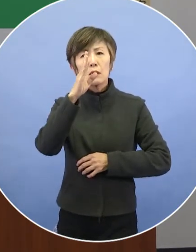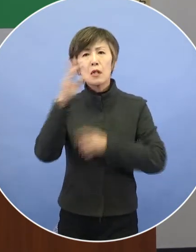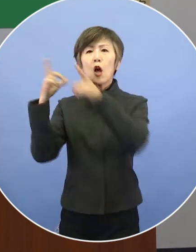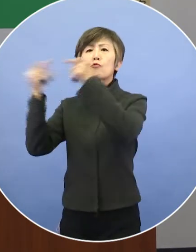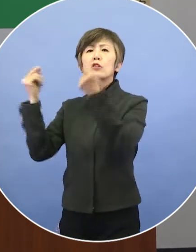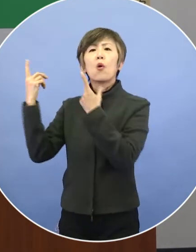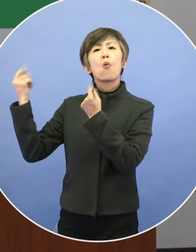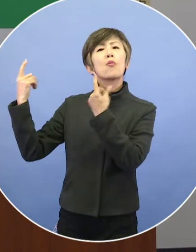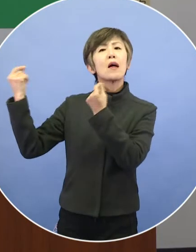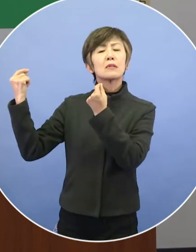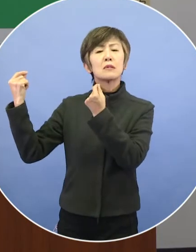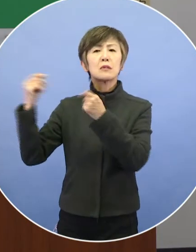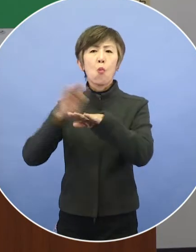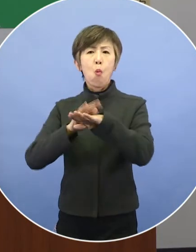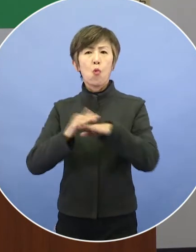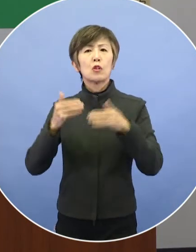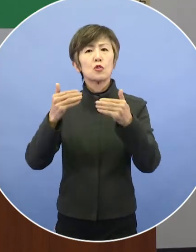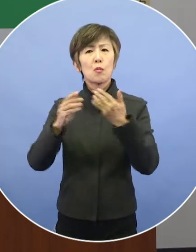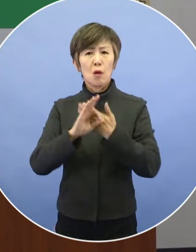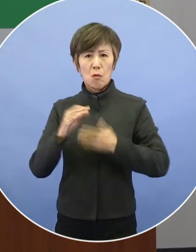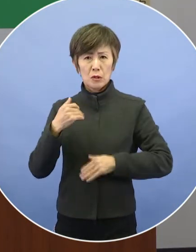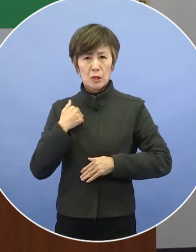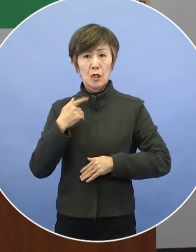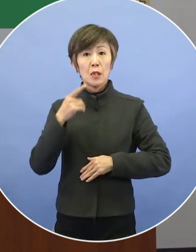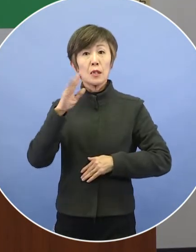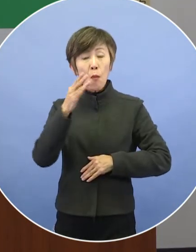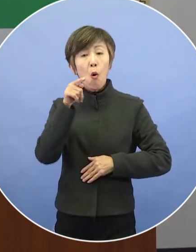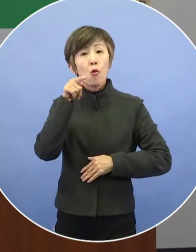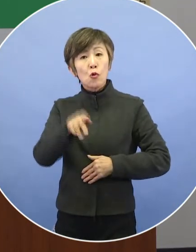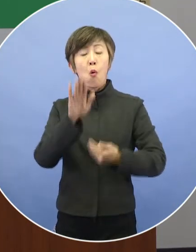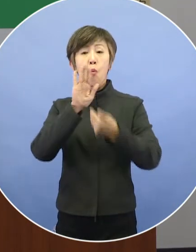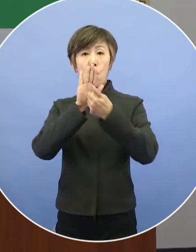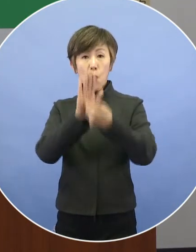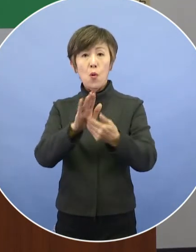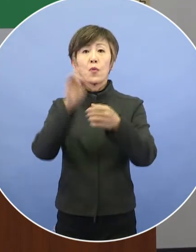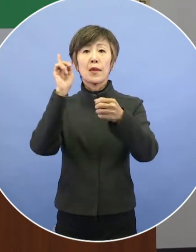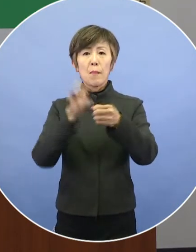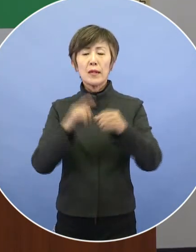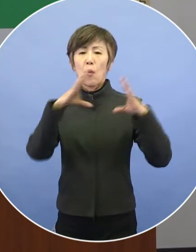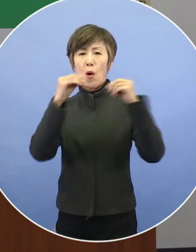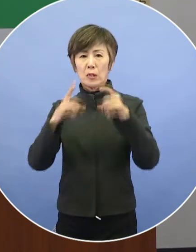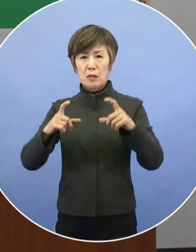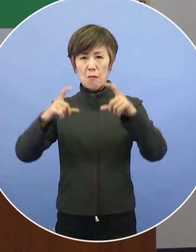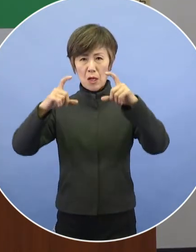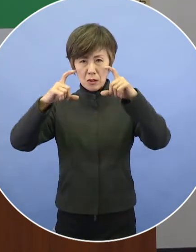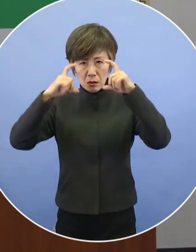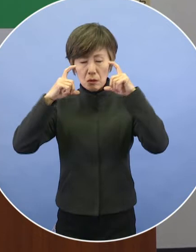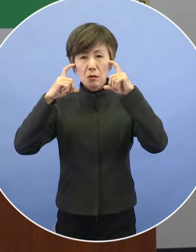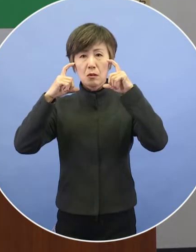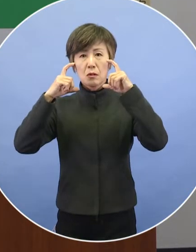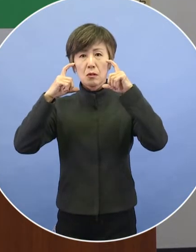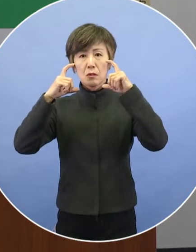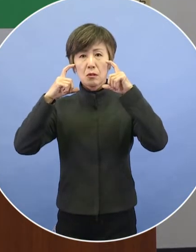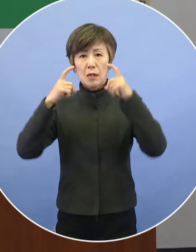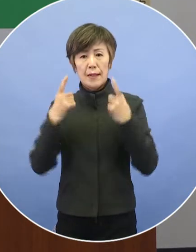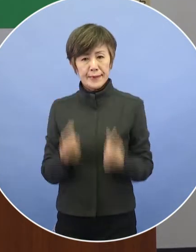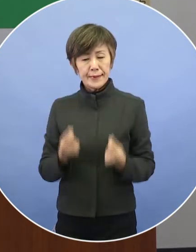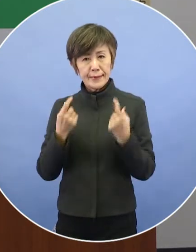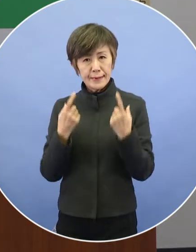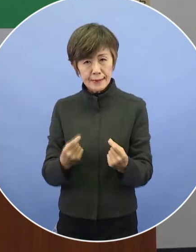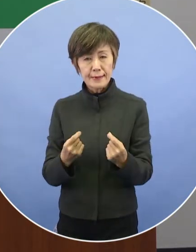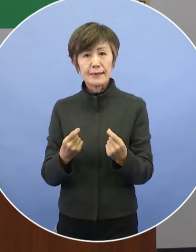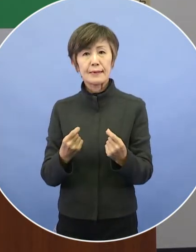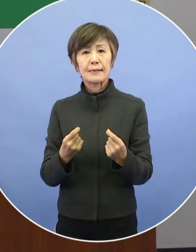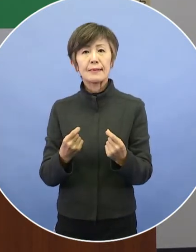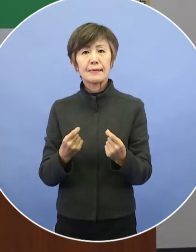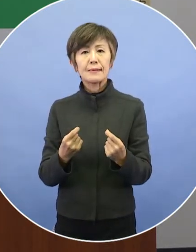申し上げることもあるかもしれませんそのためにですねそうならないためにもお話したマスクのところは十分にですねご意見